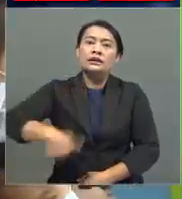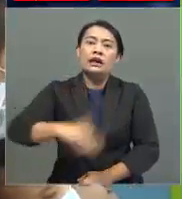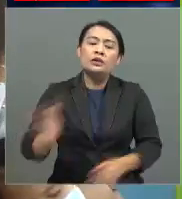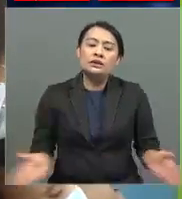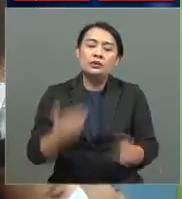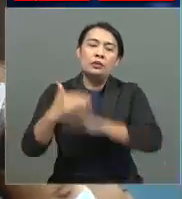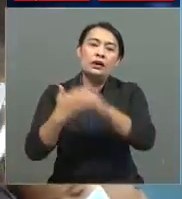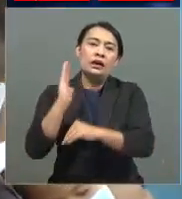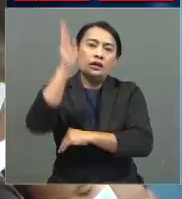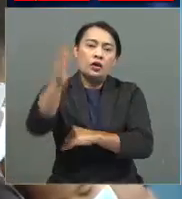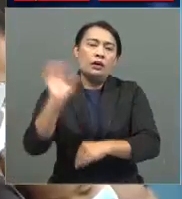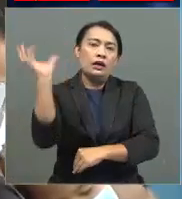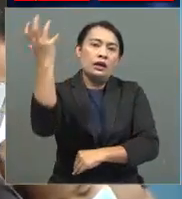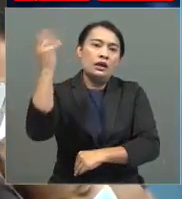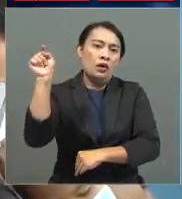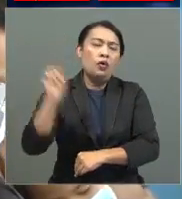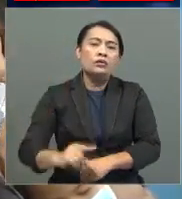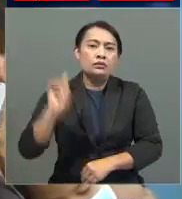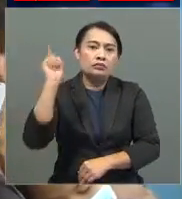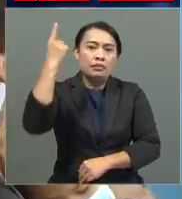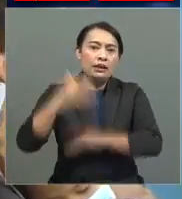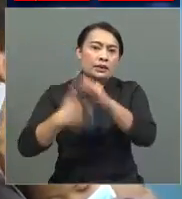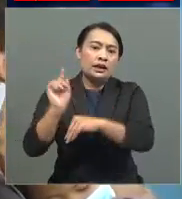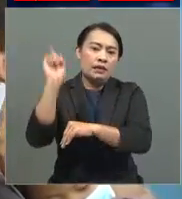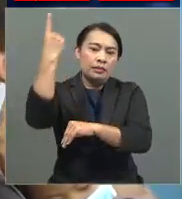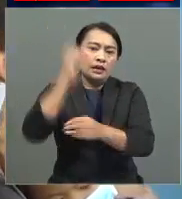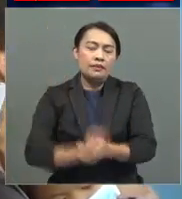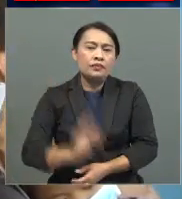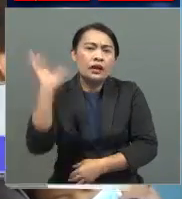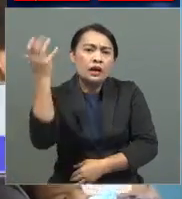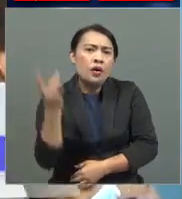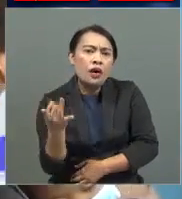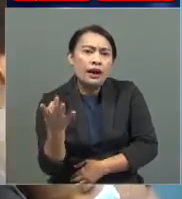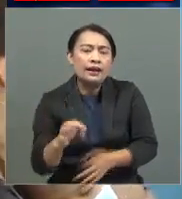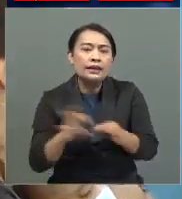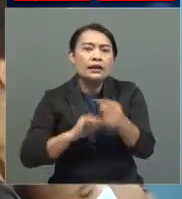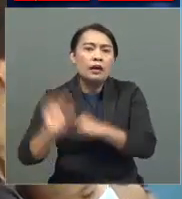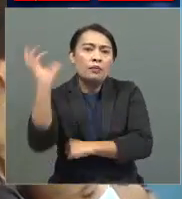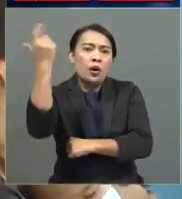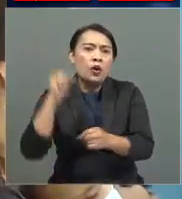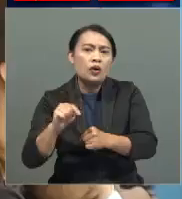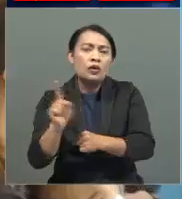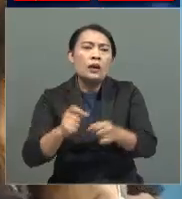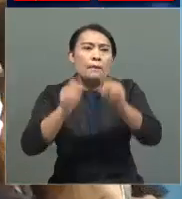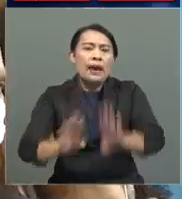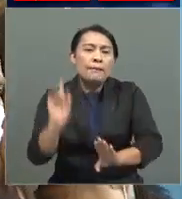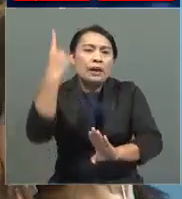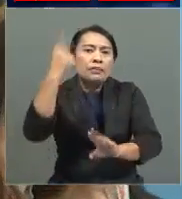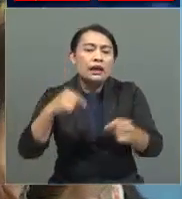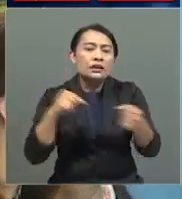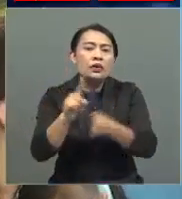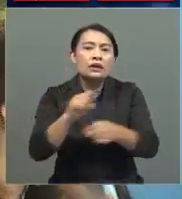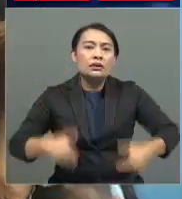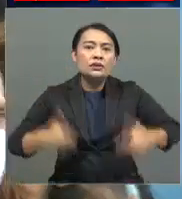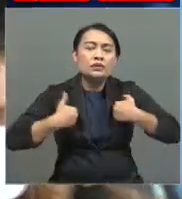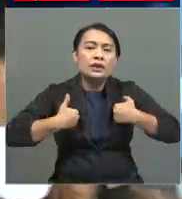นะโลกยุคใหม่โลกอะไรโลกยุคใหม่เขาเรียกโลกอะไร New Normal คืออะไร New Normal